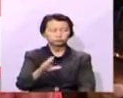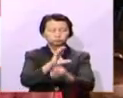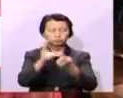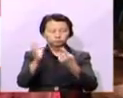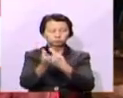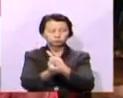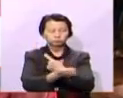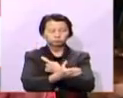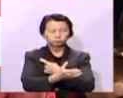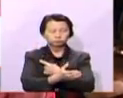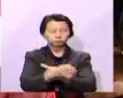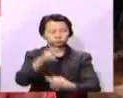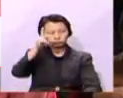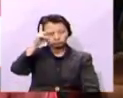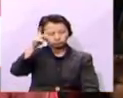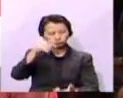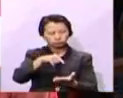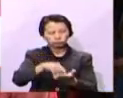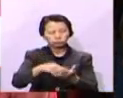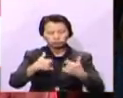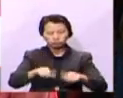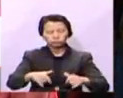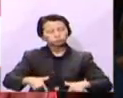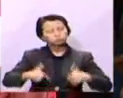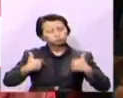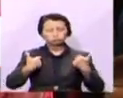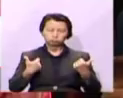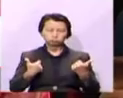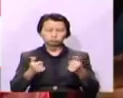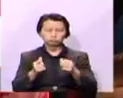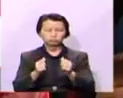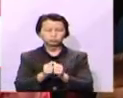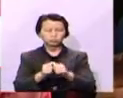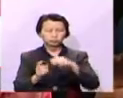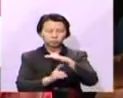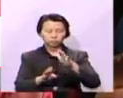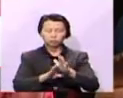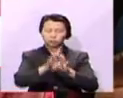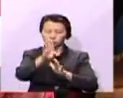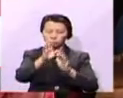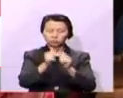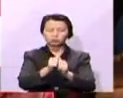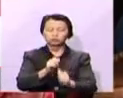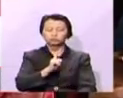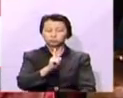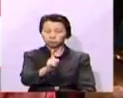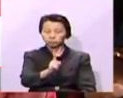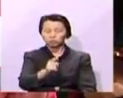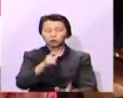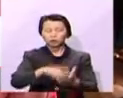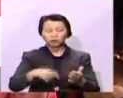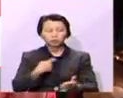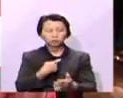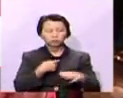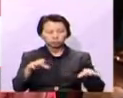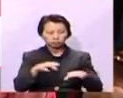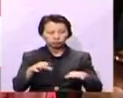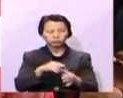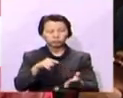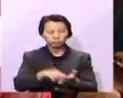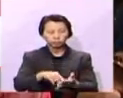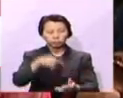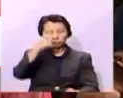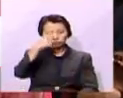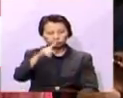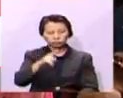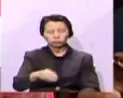kebudayaan Kesenian Kelantan ini masih hidup segar dengan dasar membangun bersama Islam ini. Apa yang kita buat ni ialah semata-mata